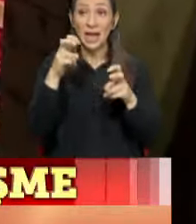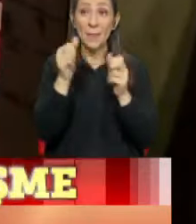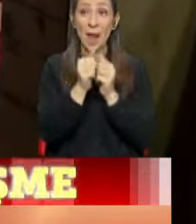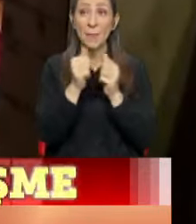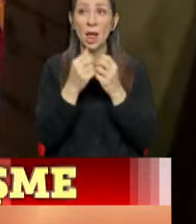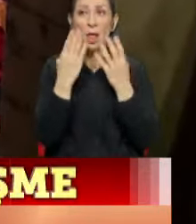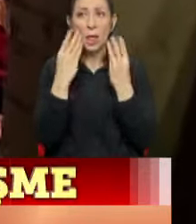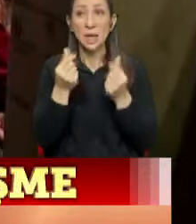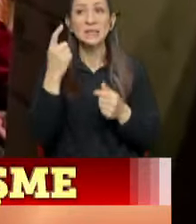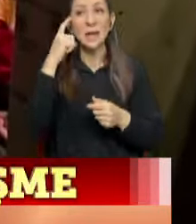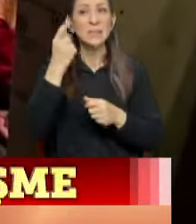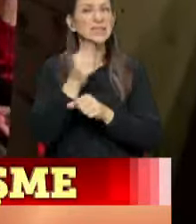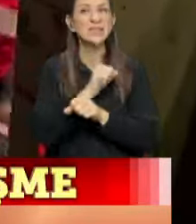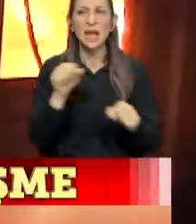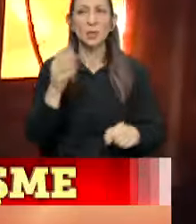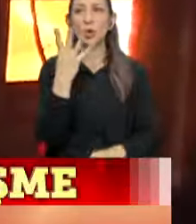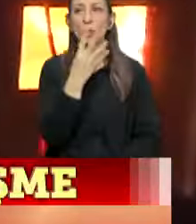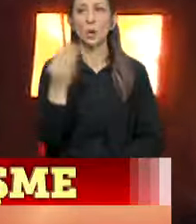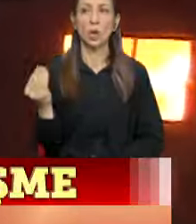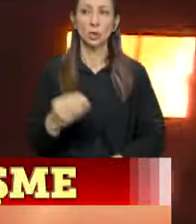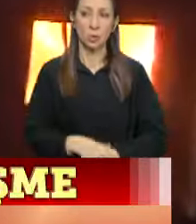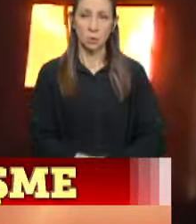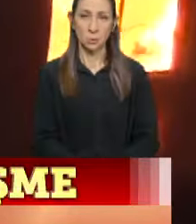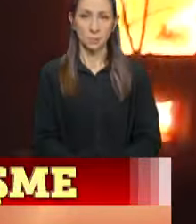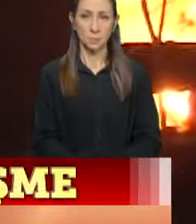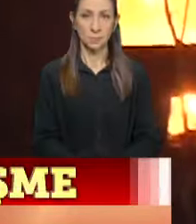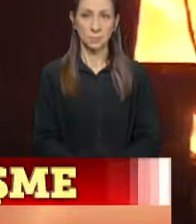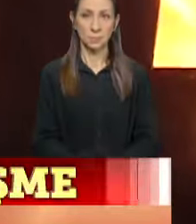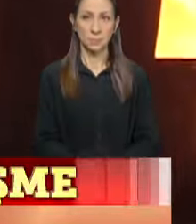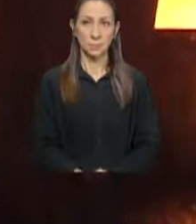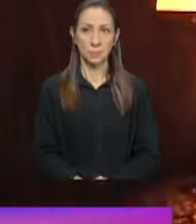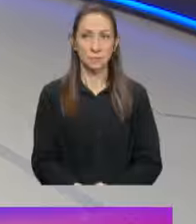döndü. Tahmini maddi zarar 4 milyon lira.